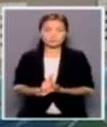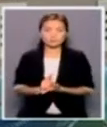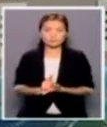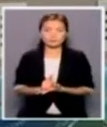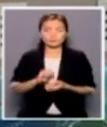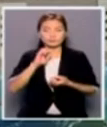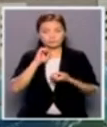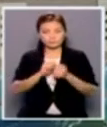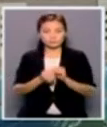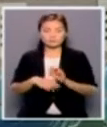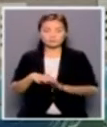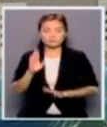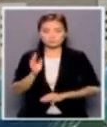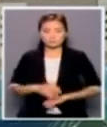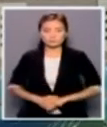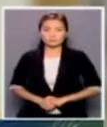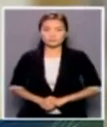жаттап өсіп жатса, одан жаман болмаймыз.